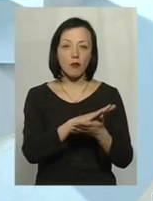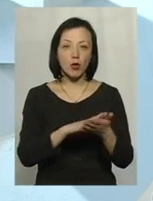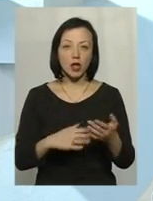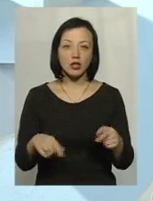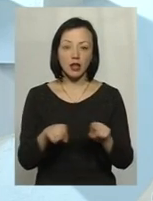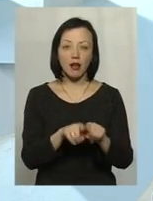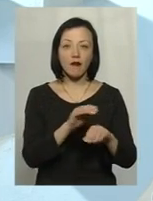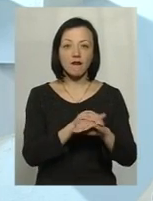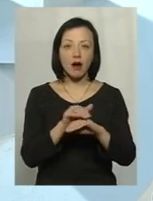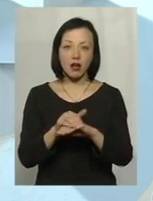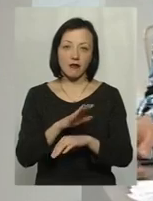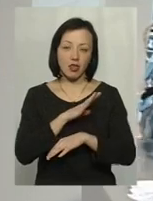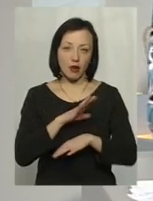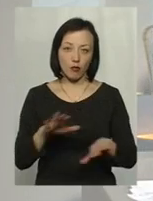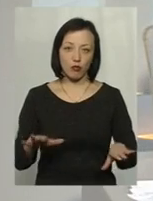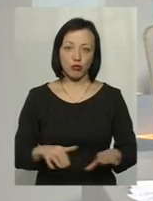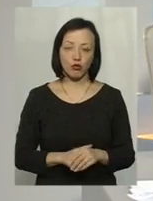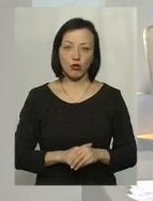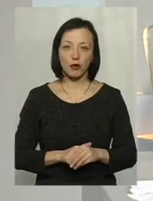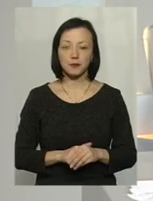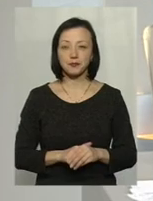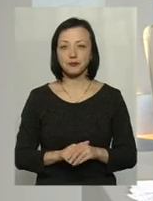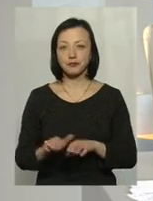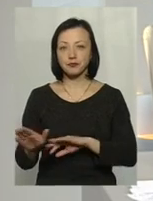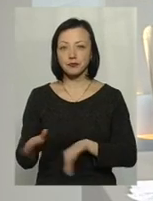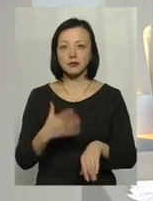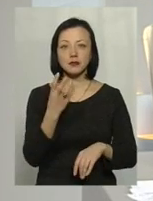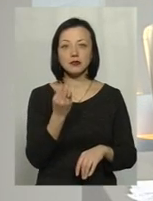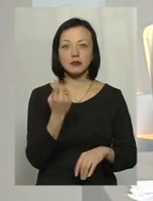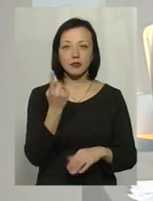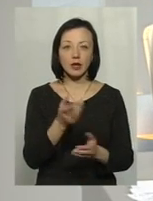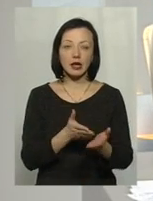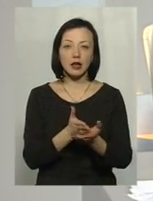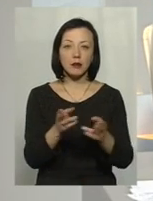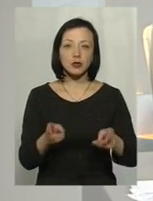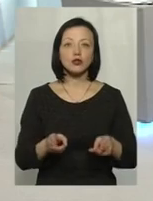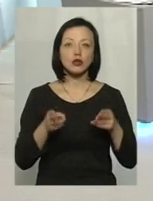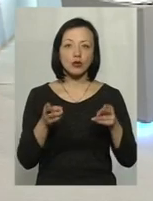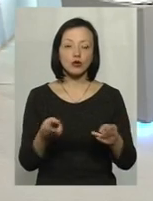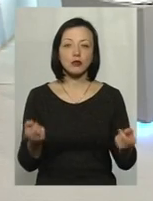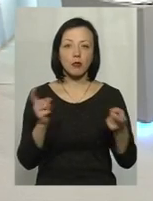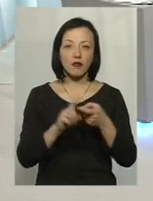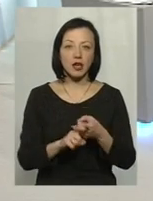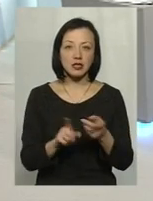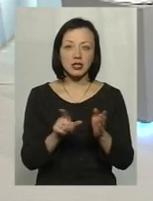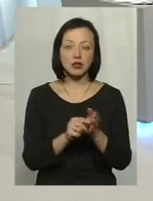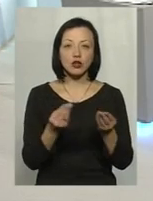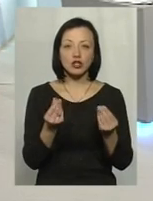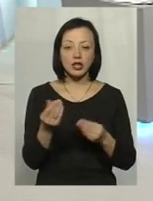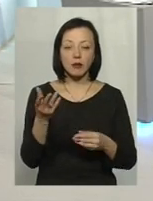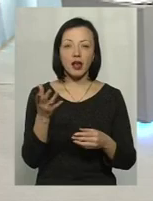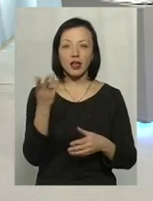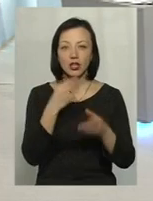таких фактів не було. Скажіть, будь ласка, ще один напрямок злочини, пов'язані із грошима та